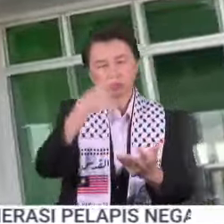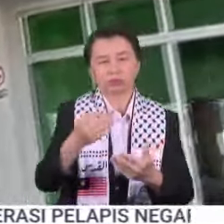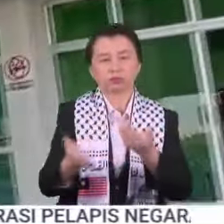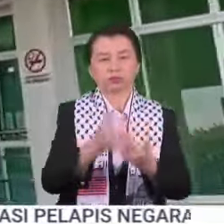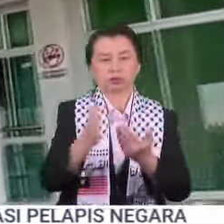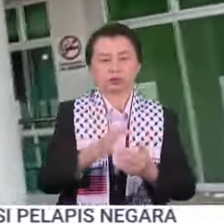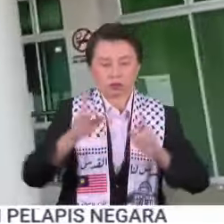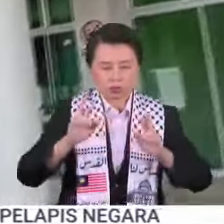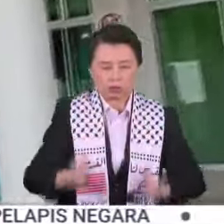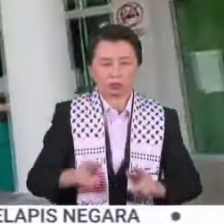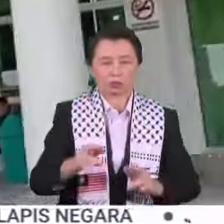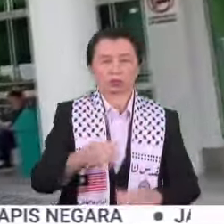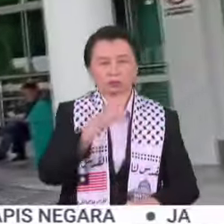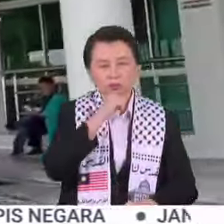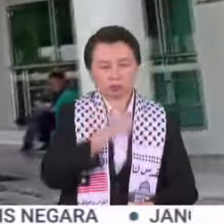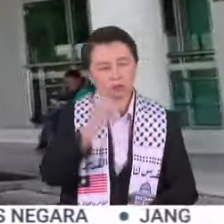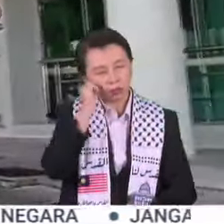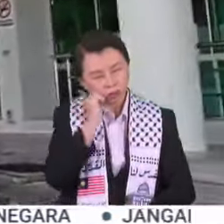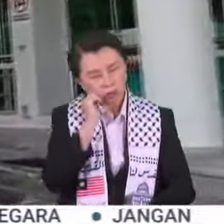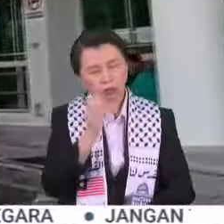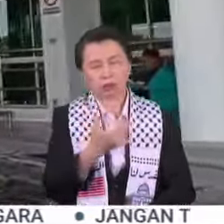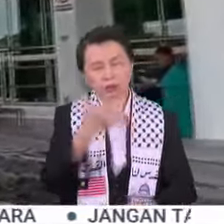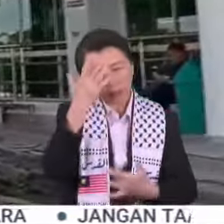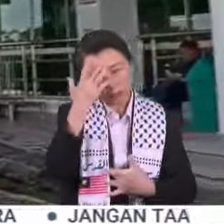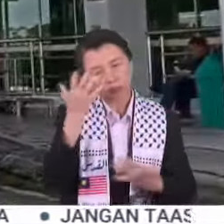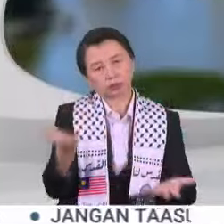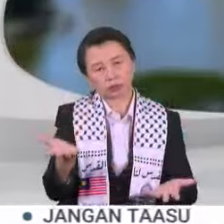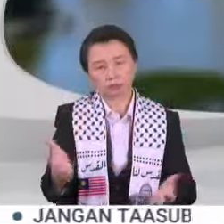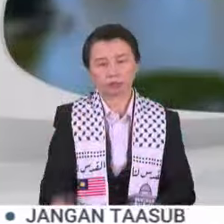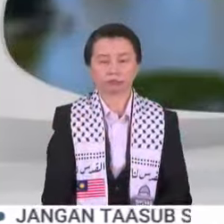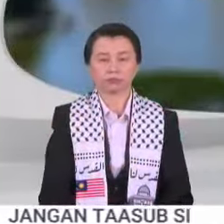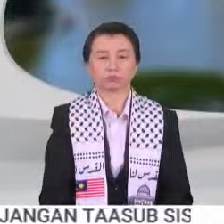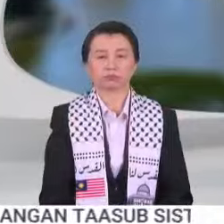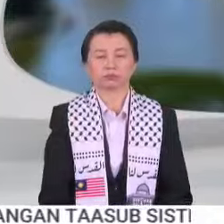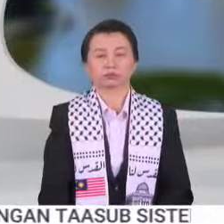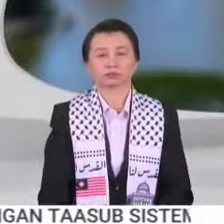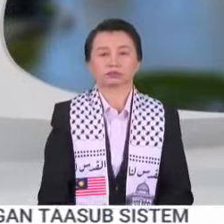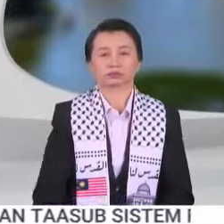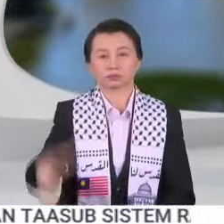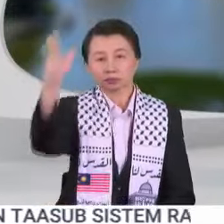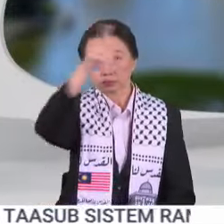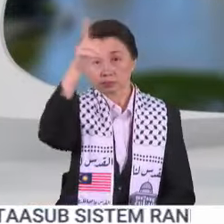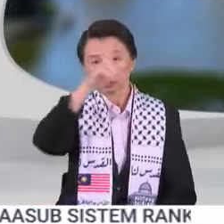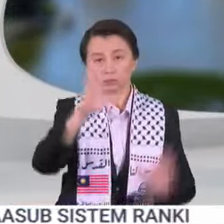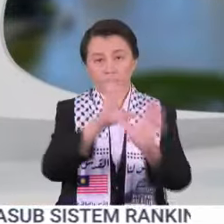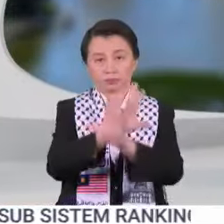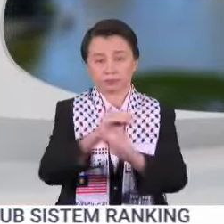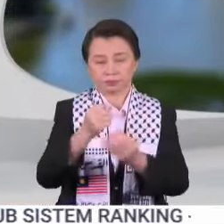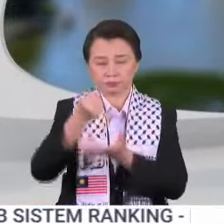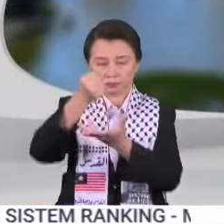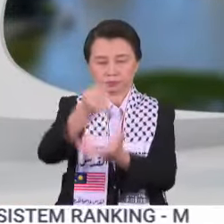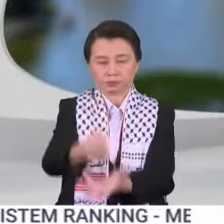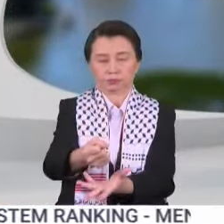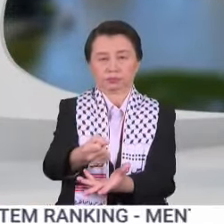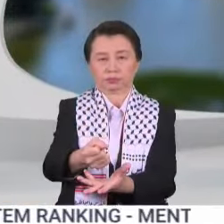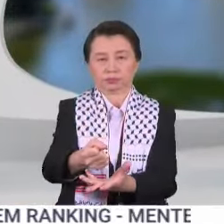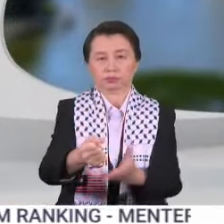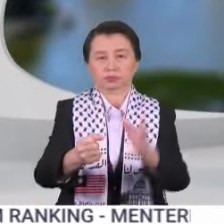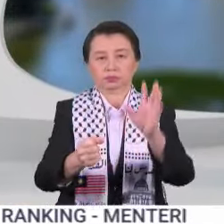kemudahan penumpang yang berusia dan uzur. Kerajaan Sarawak memperuntukkan